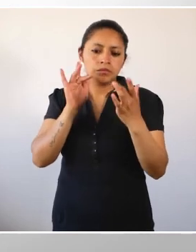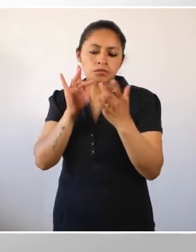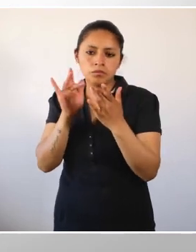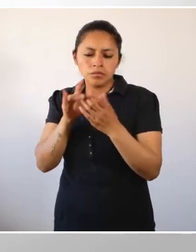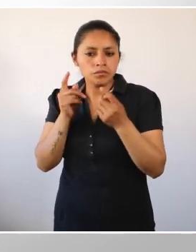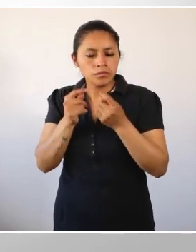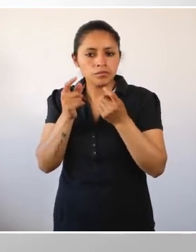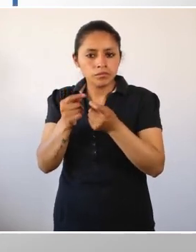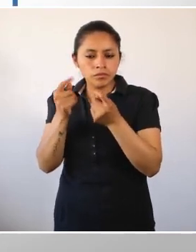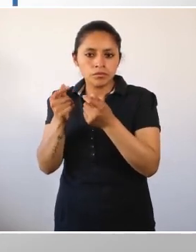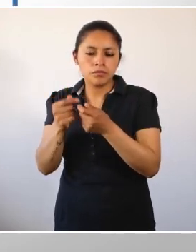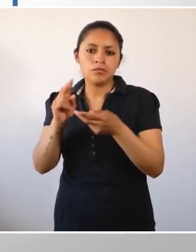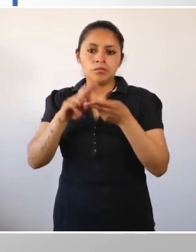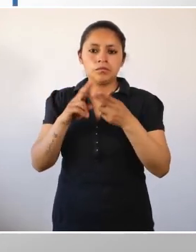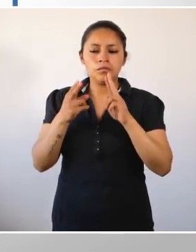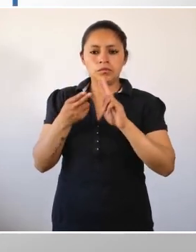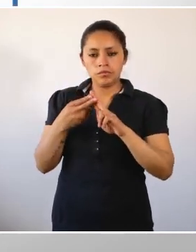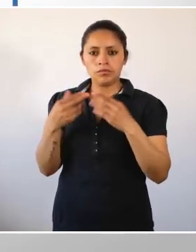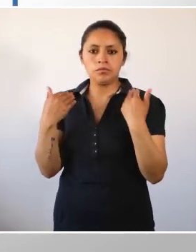810-1104.